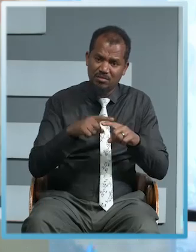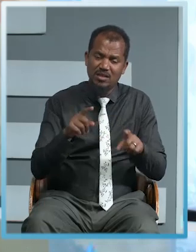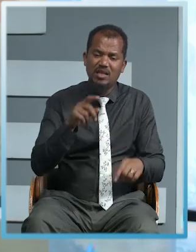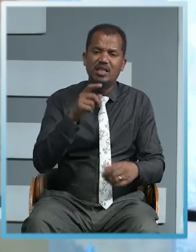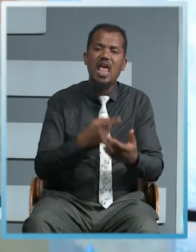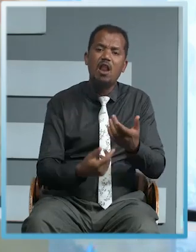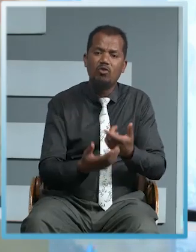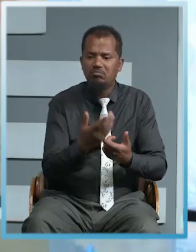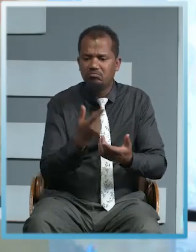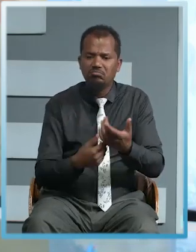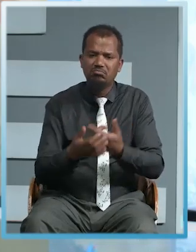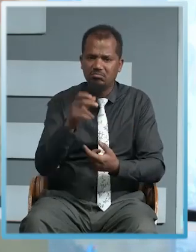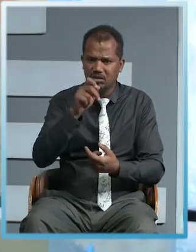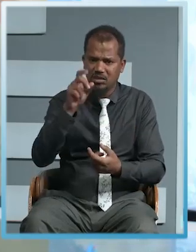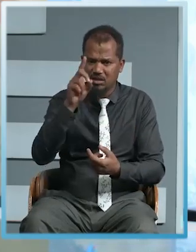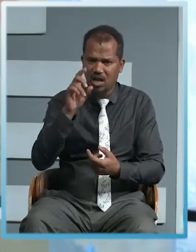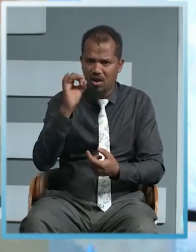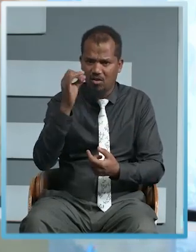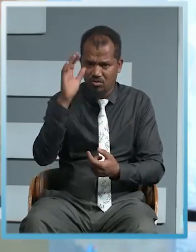በተለይ በዲያሎግ መሰረታዊ